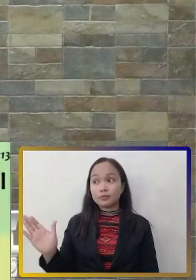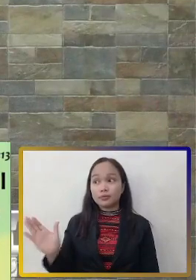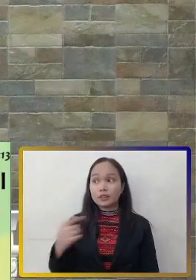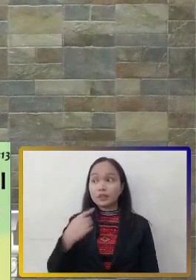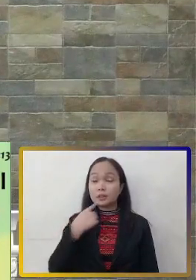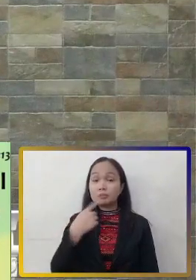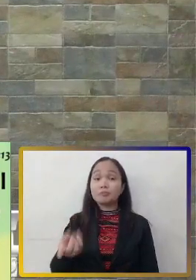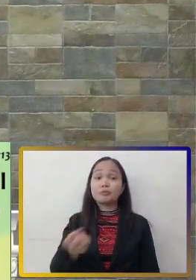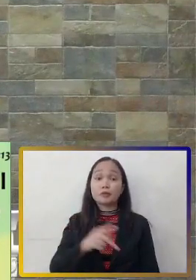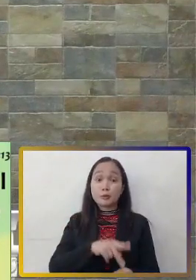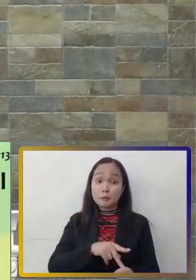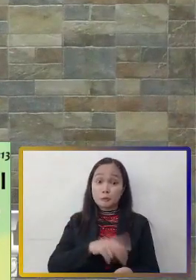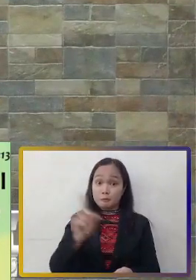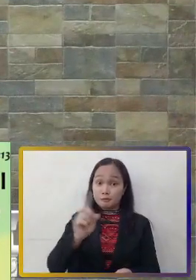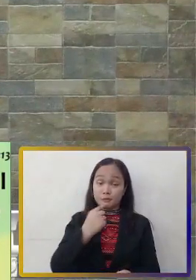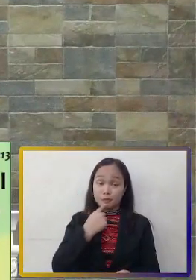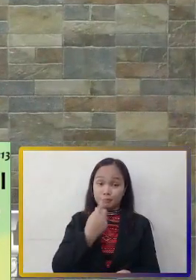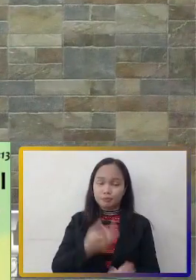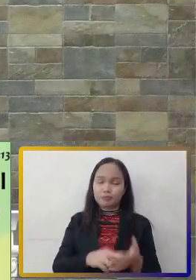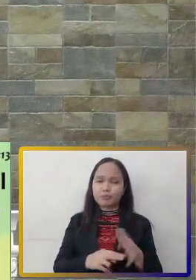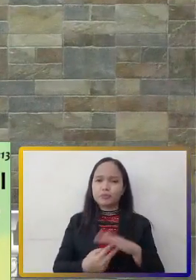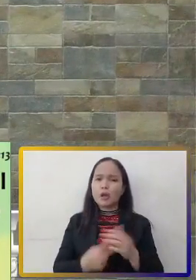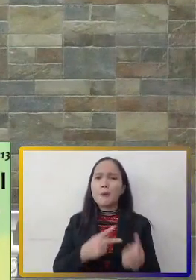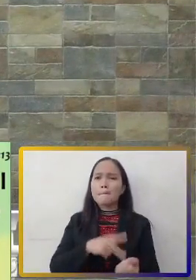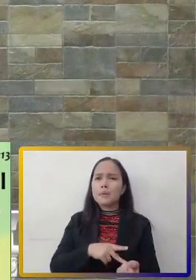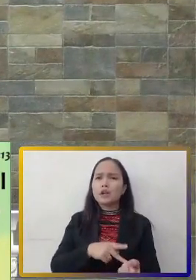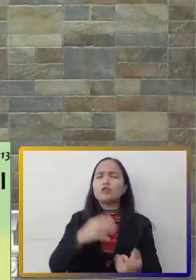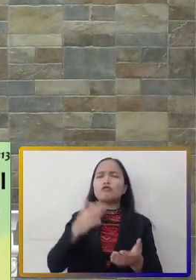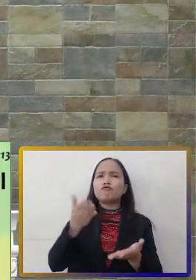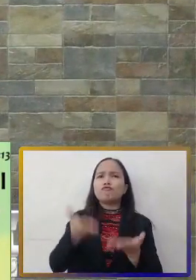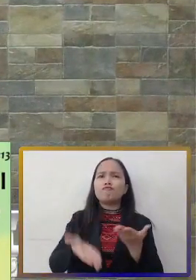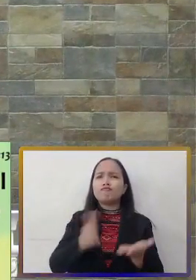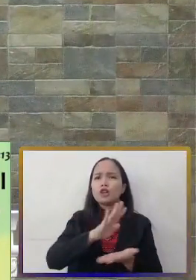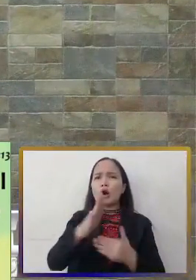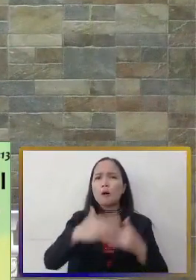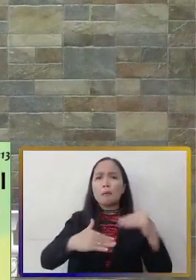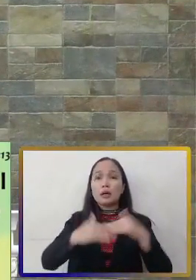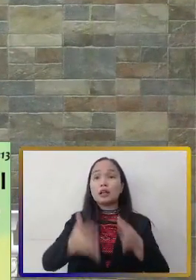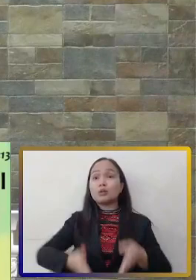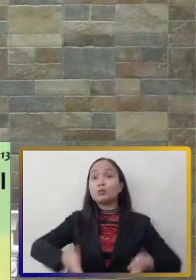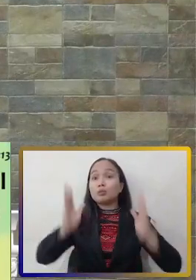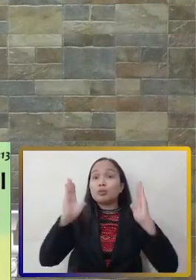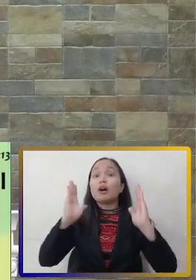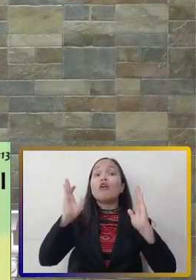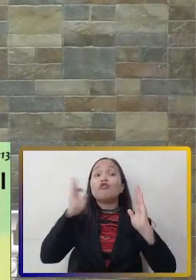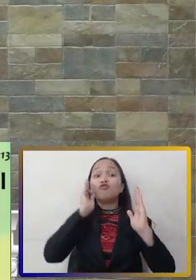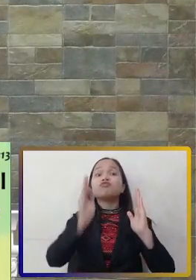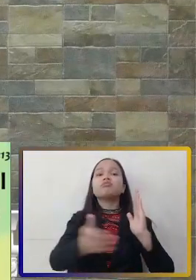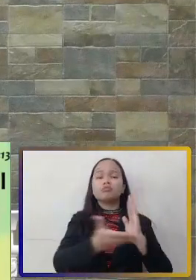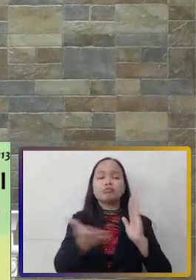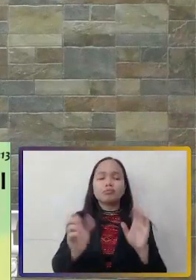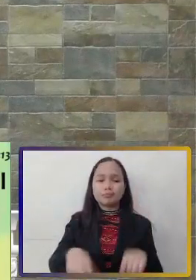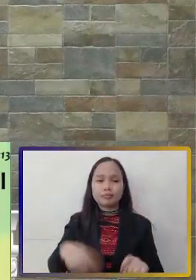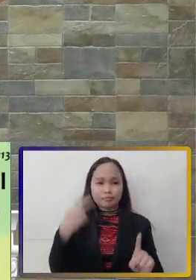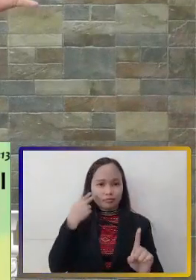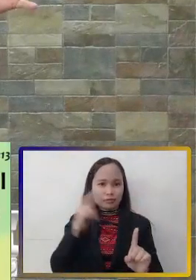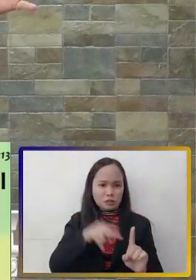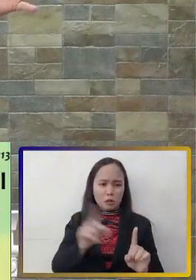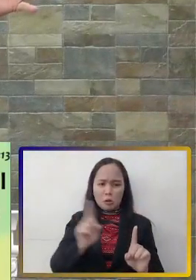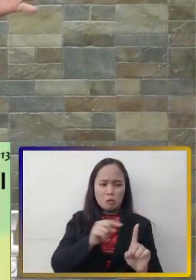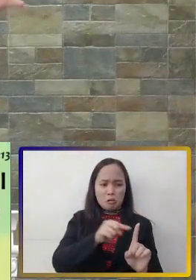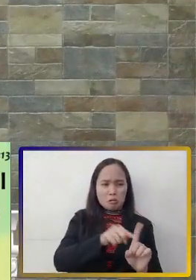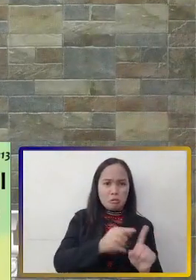yung pundasyon, all right, di kayo nagtayo, makikita mo balang araw kung anong itinayo mo. It shall be revealed by